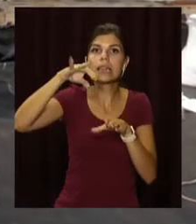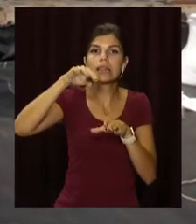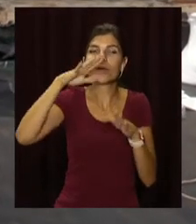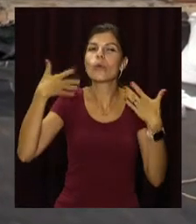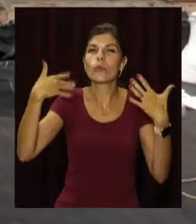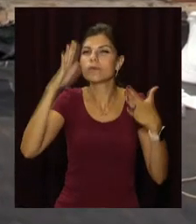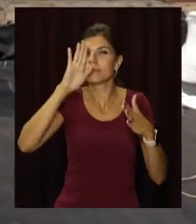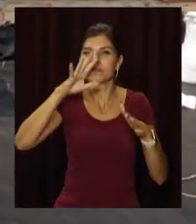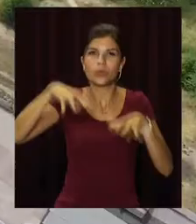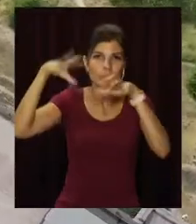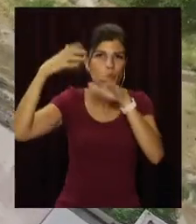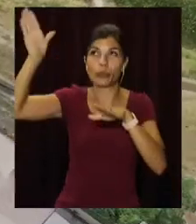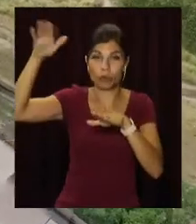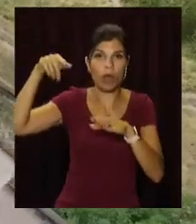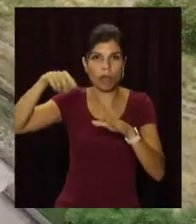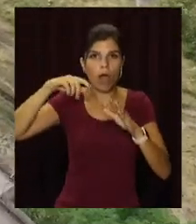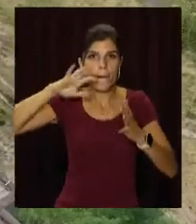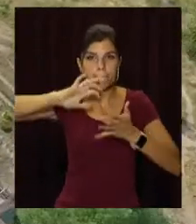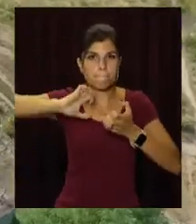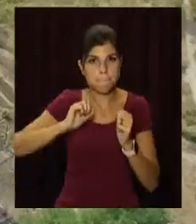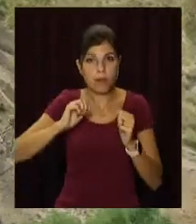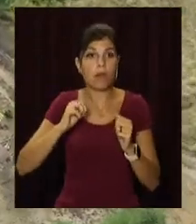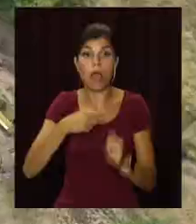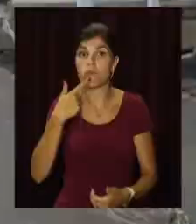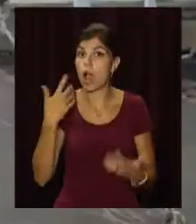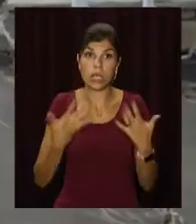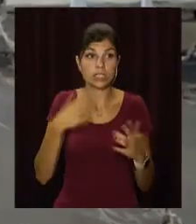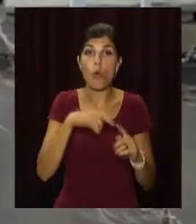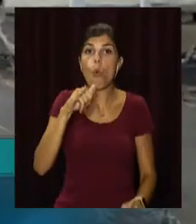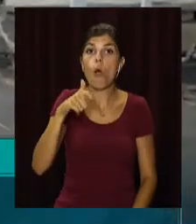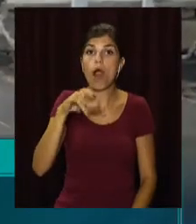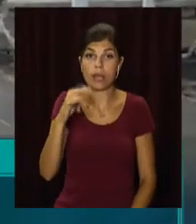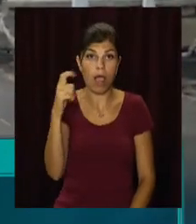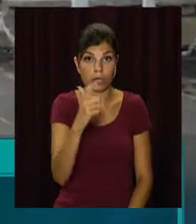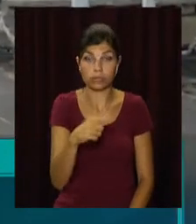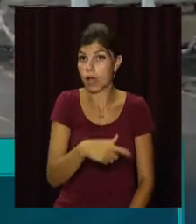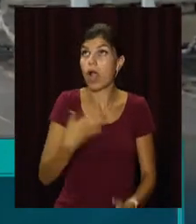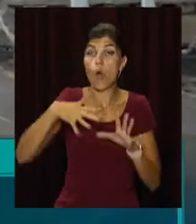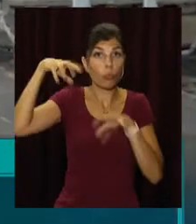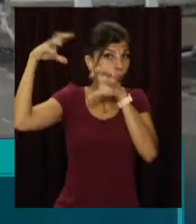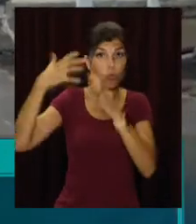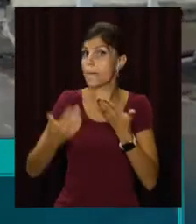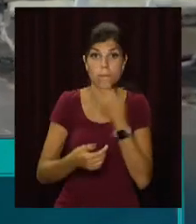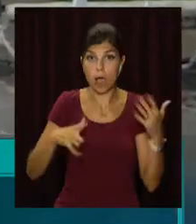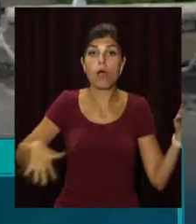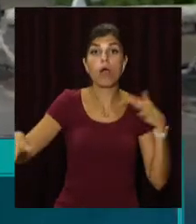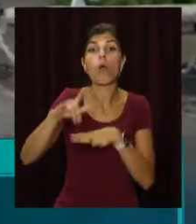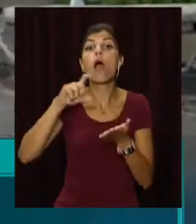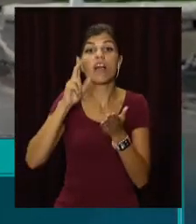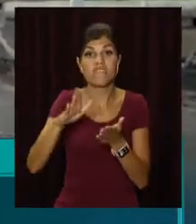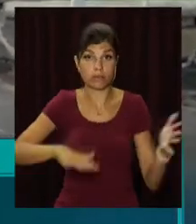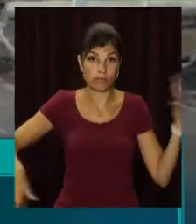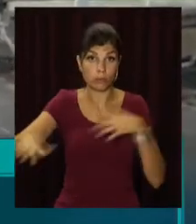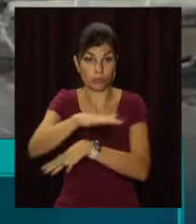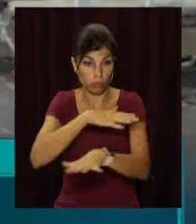відремонтували понад два десятки димовентиляційних каналів і прочистили димові проходи. Виходить угарний газ з квартир, і якщо